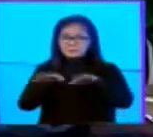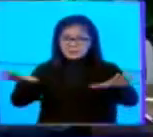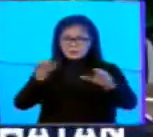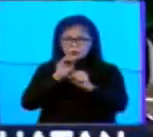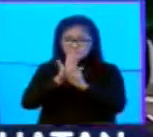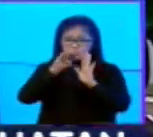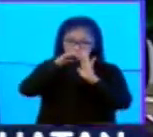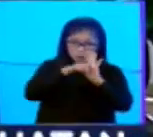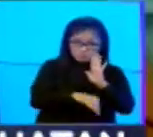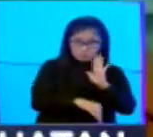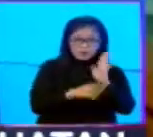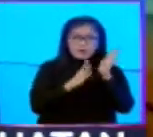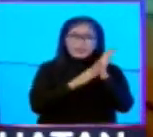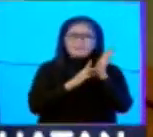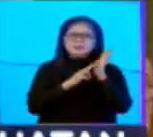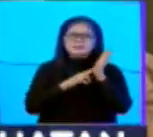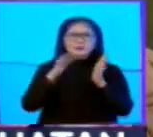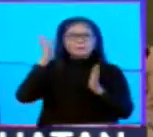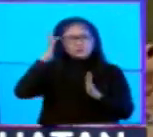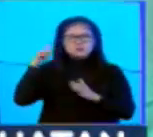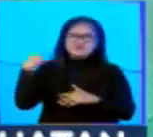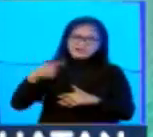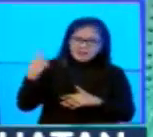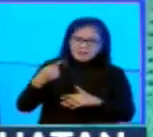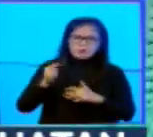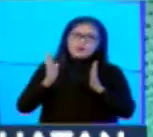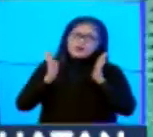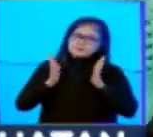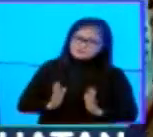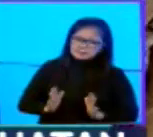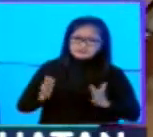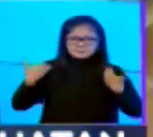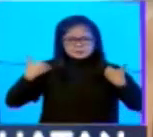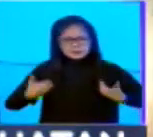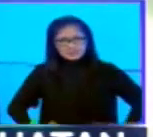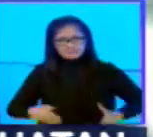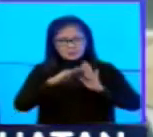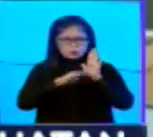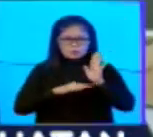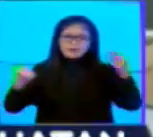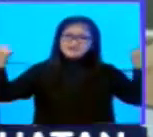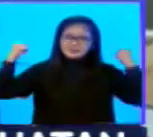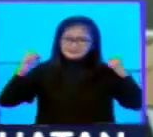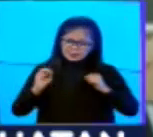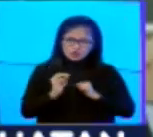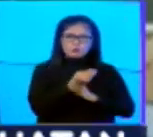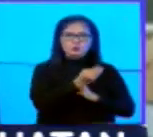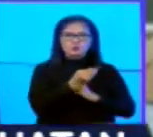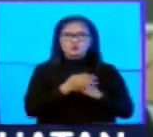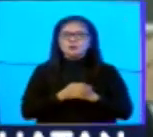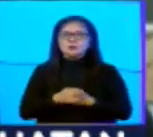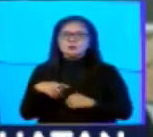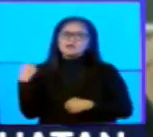MNC Peduli terus mengajak masyarakat untuk disiplin dan taat menerapkan protokol kesehatan. Dan ini merupakan bentuk kontribusi